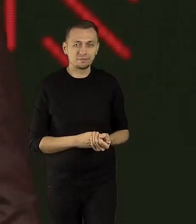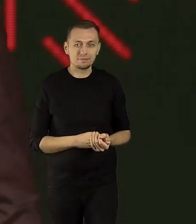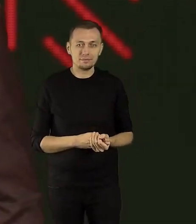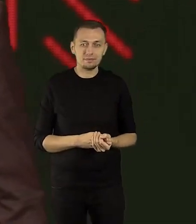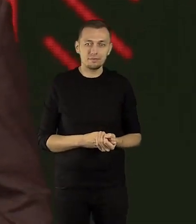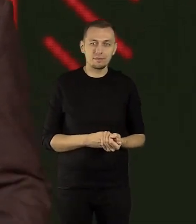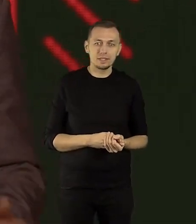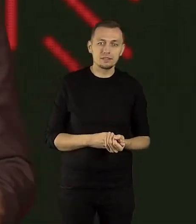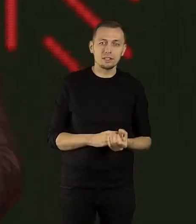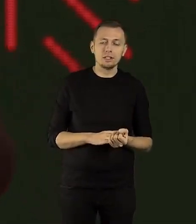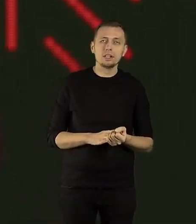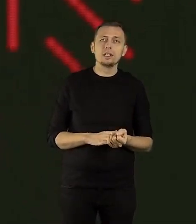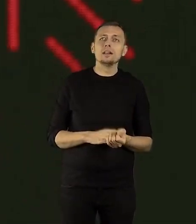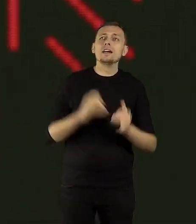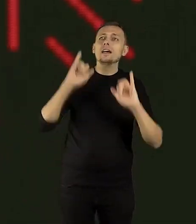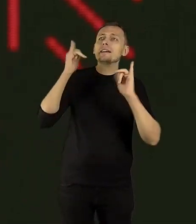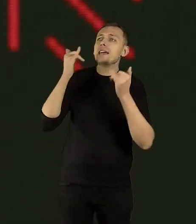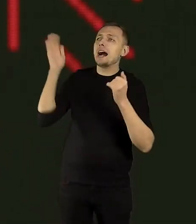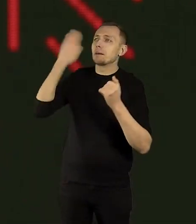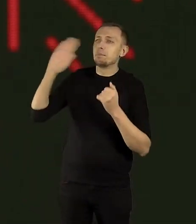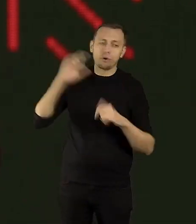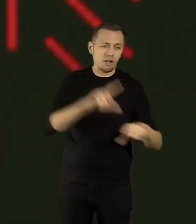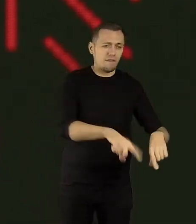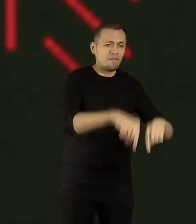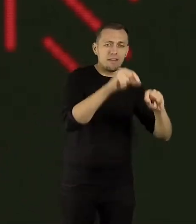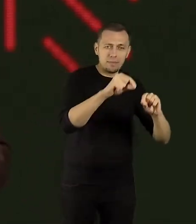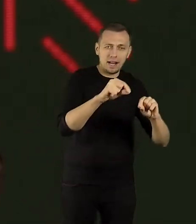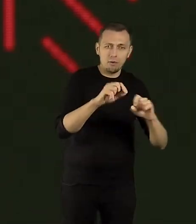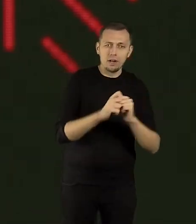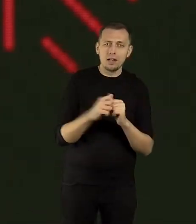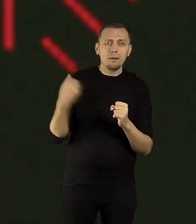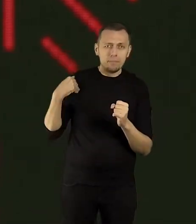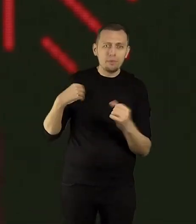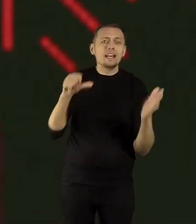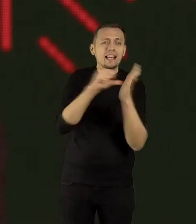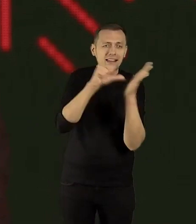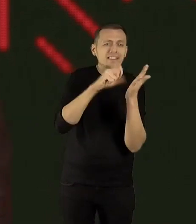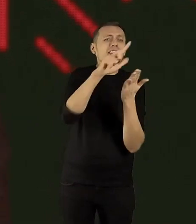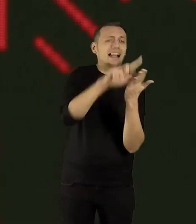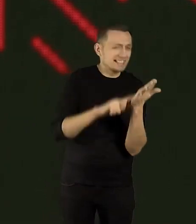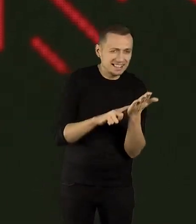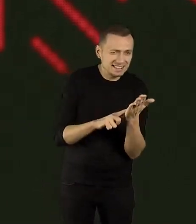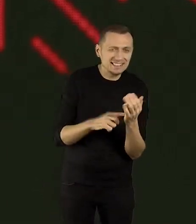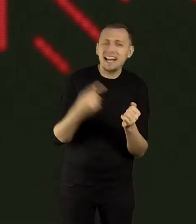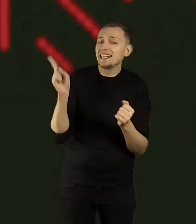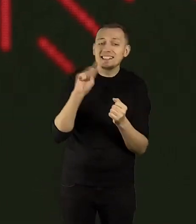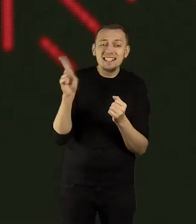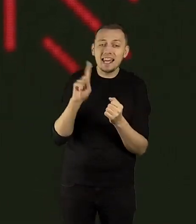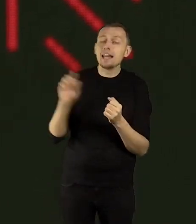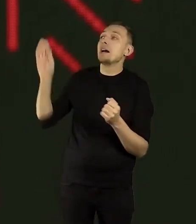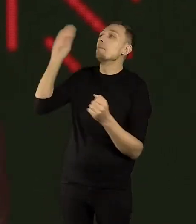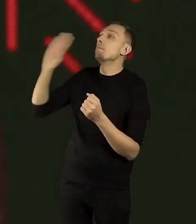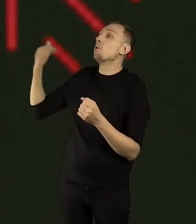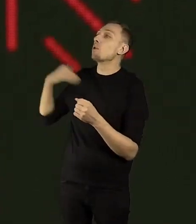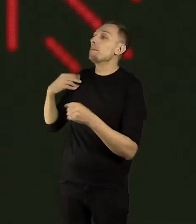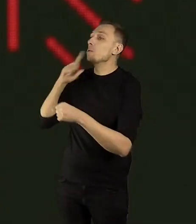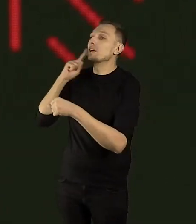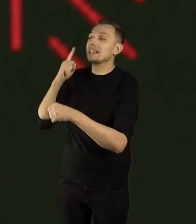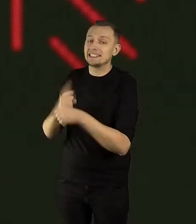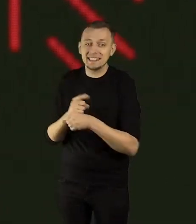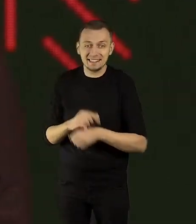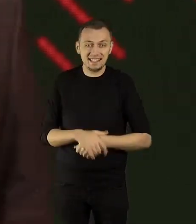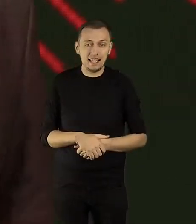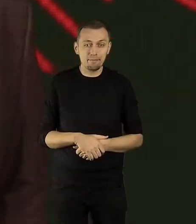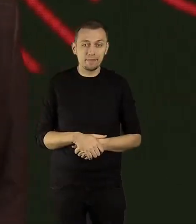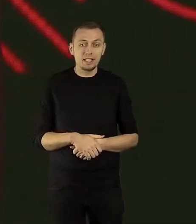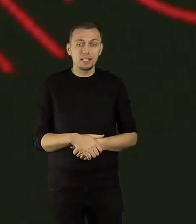nie. Maria była pierwszym i jedynym Bożym wyborem. Bóg wybrał najbardziej